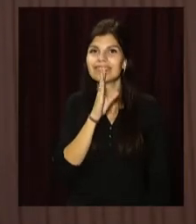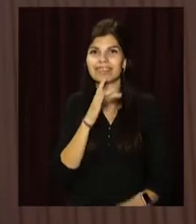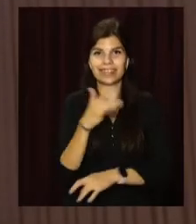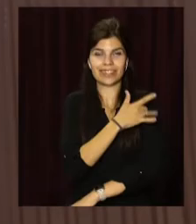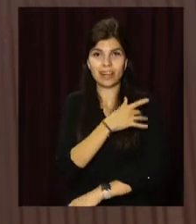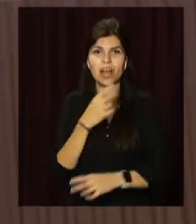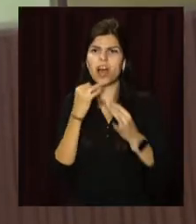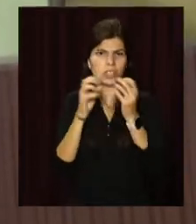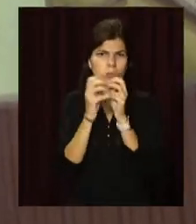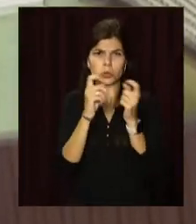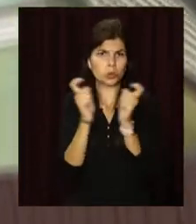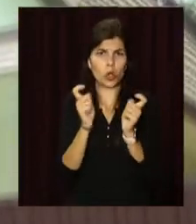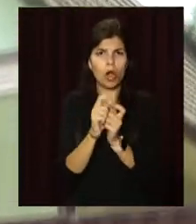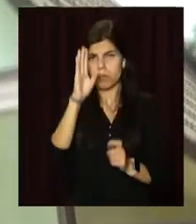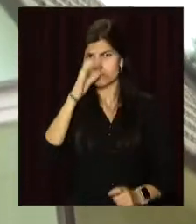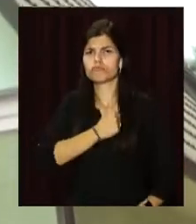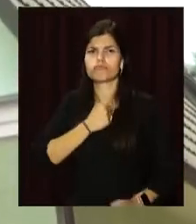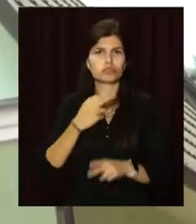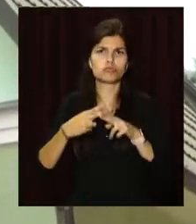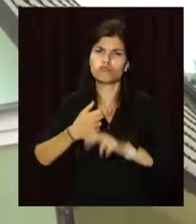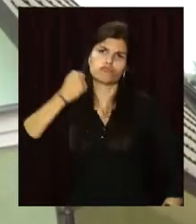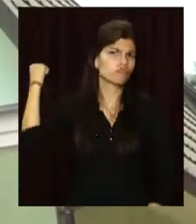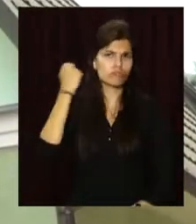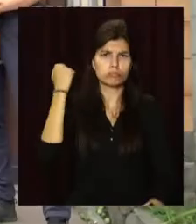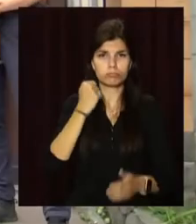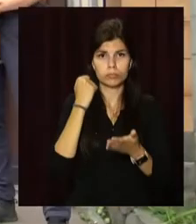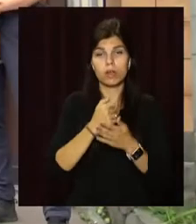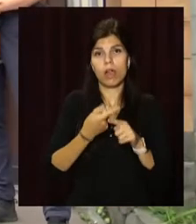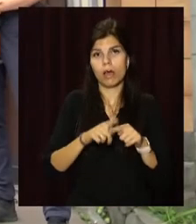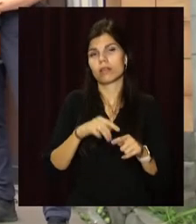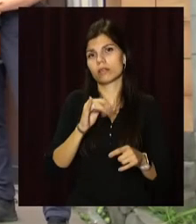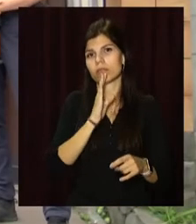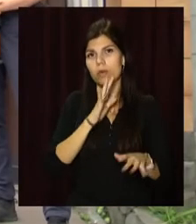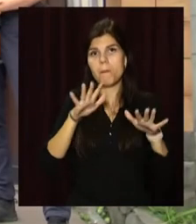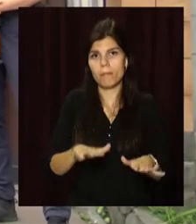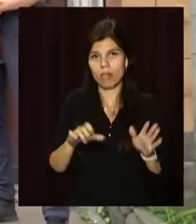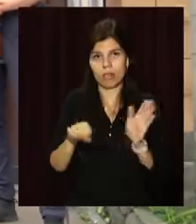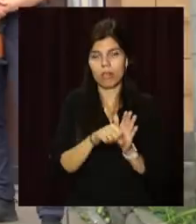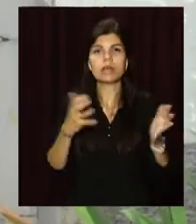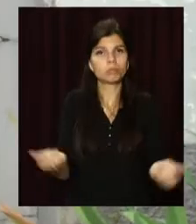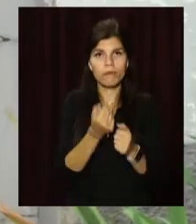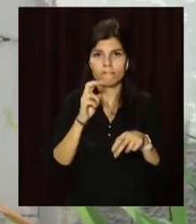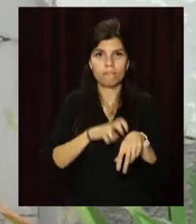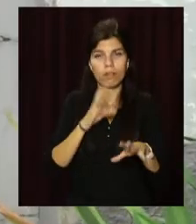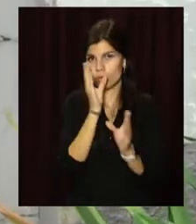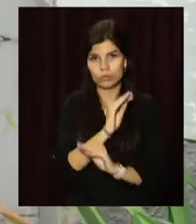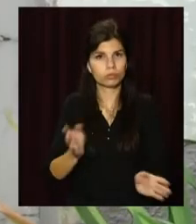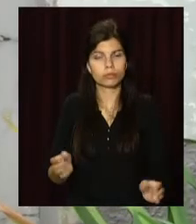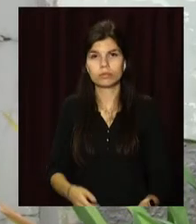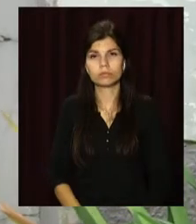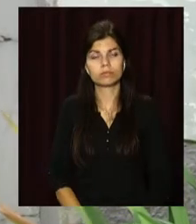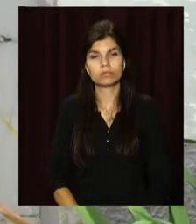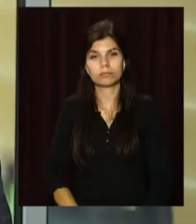схопився за ніж. Від поранень жінка померла на місці. Галина Ізмайлова, Анна Агеєва та Євген Ошарін. Open News, телеканал